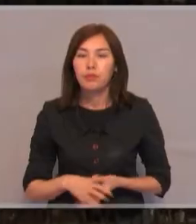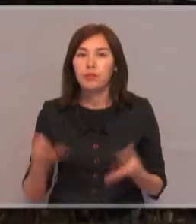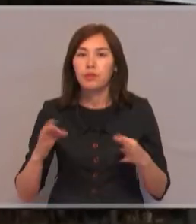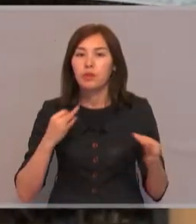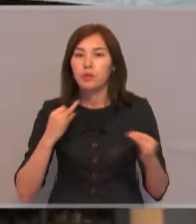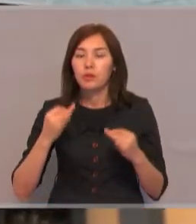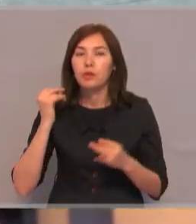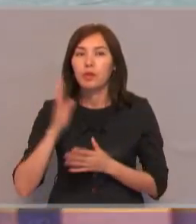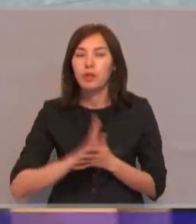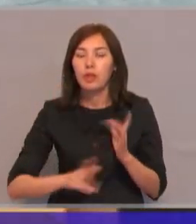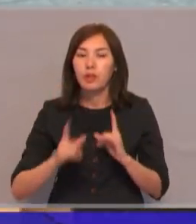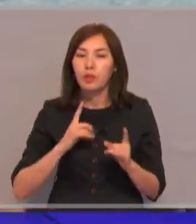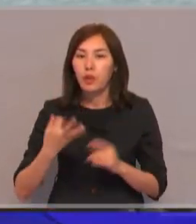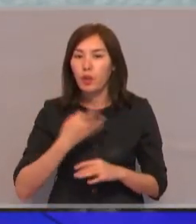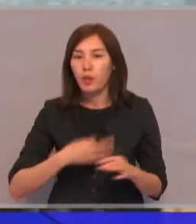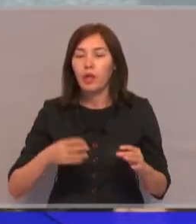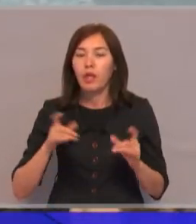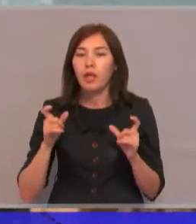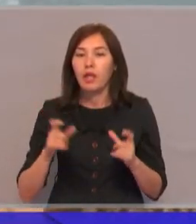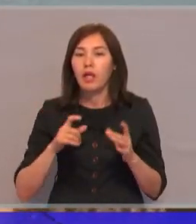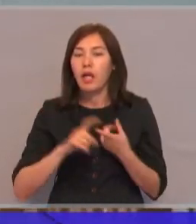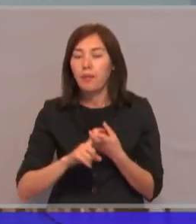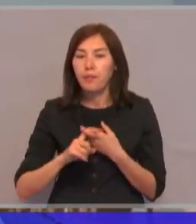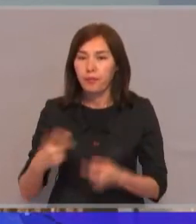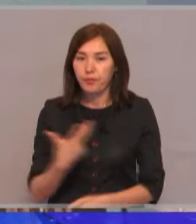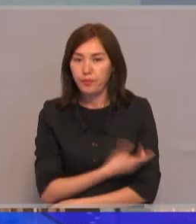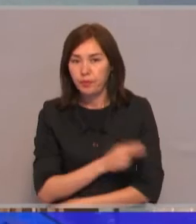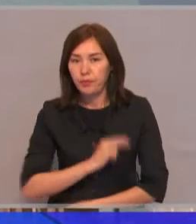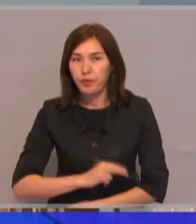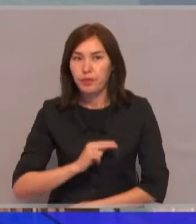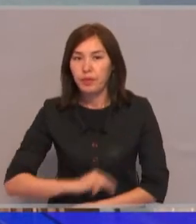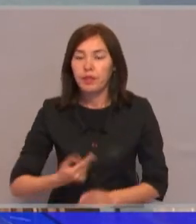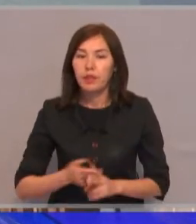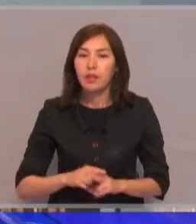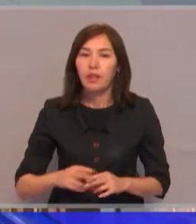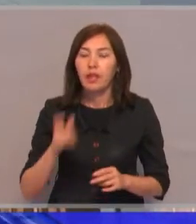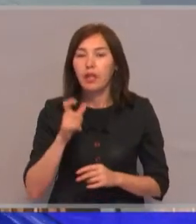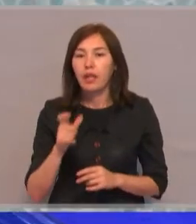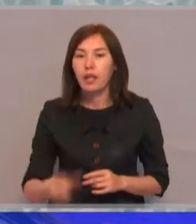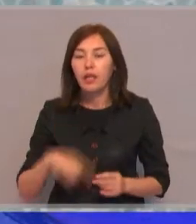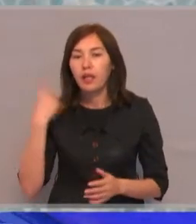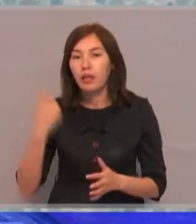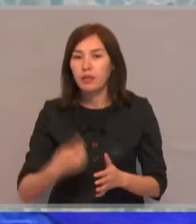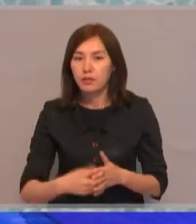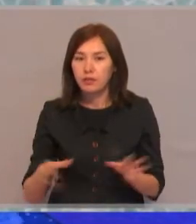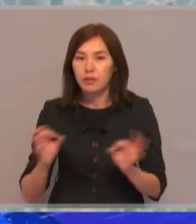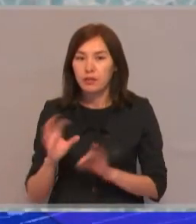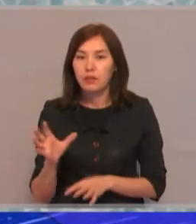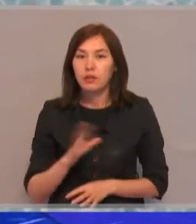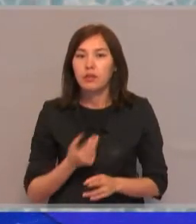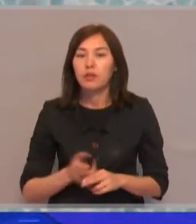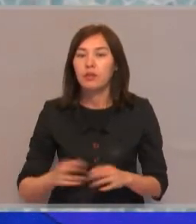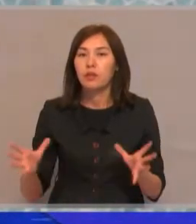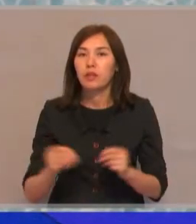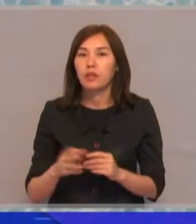Еркін форматта өрбіген жиында өңірдегі коронавирусқа қарсы екпе-егу жұмыстары және халықтың сенім көзқарасы сөз болды.